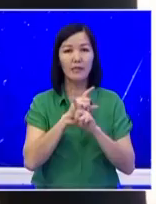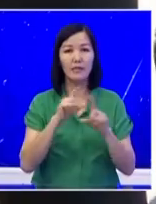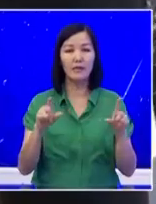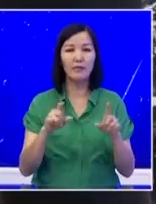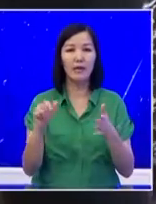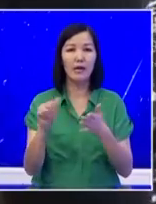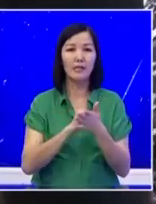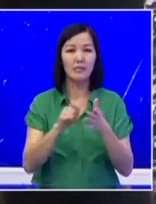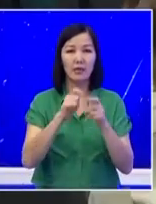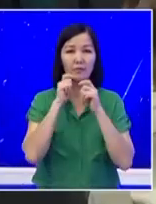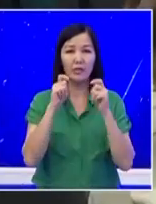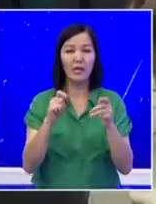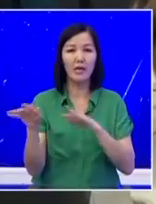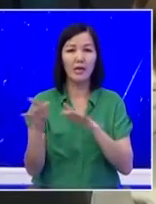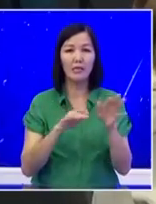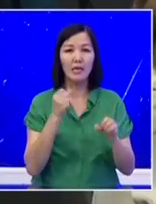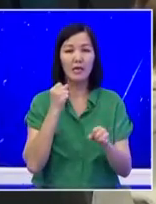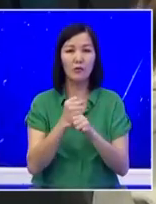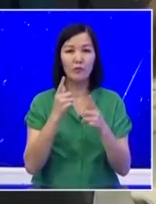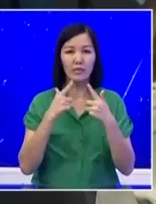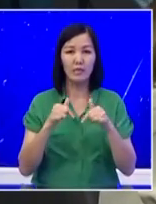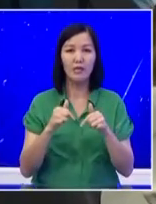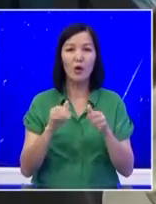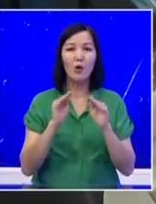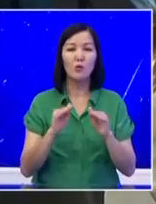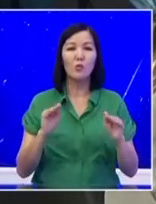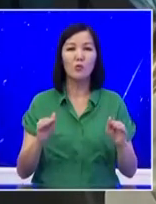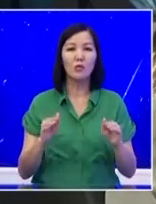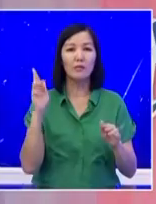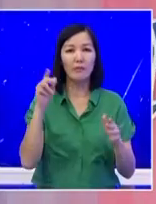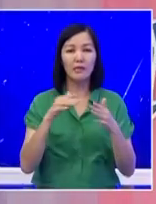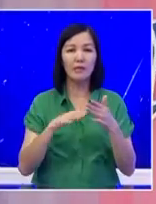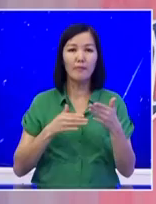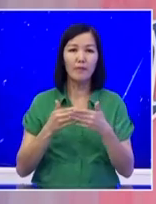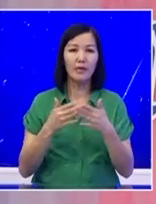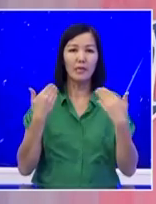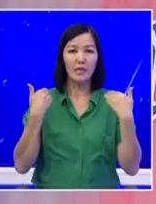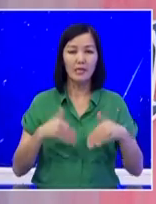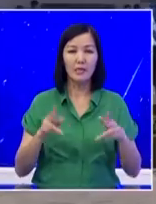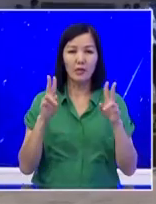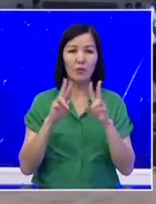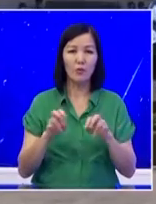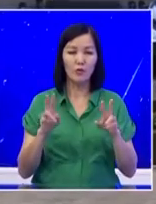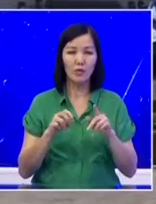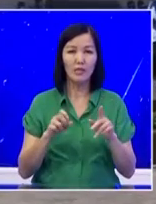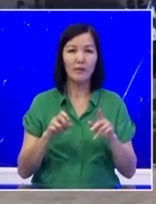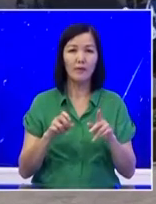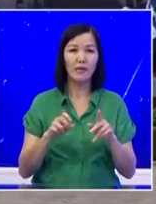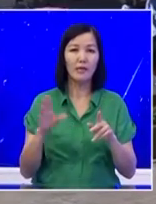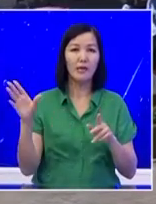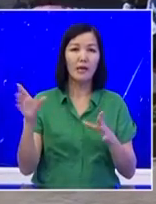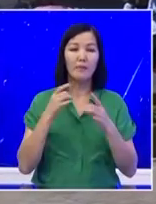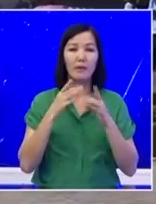гимназиясында аттестат тапсыру шарасы қатаң ұйымдастырылды. Оқушылар мектеп алаңына дене қызуларын өлшетіп кірді. Мерекеге